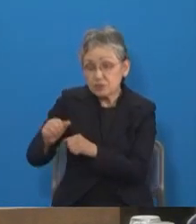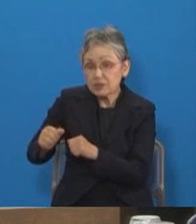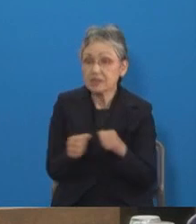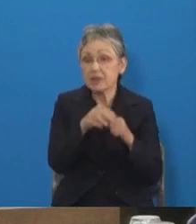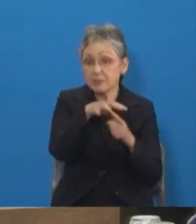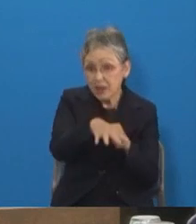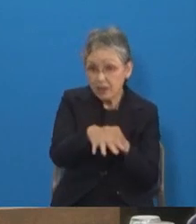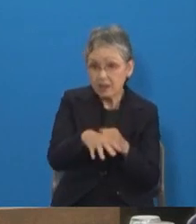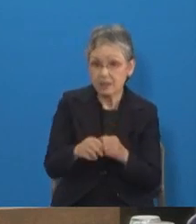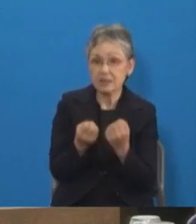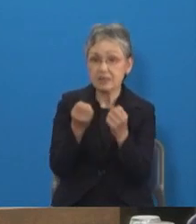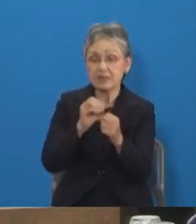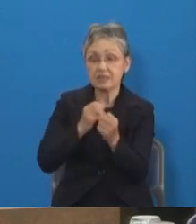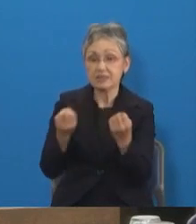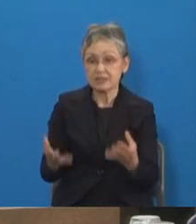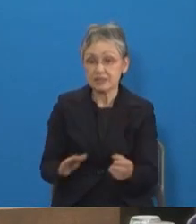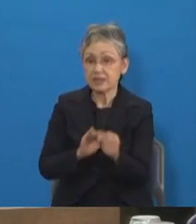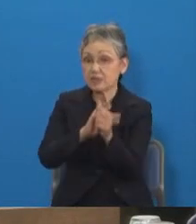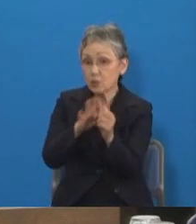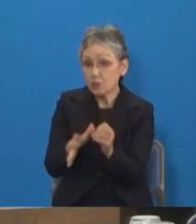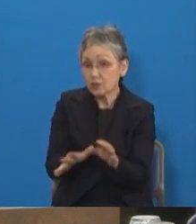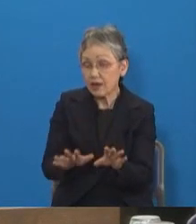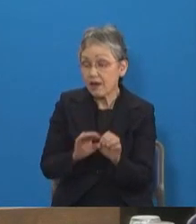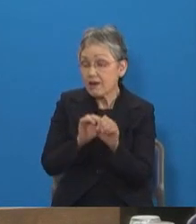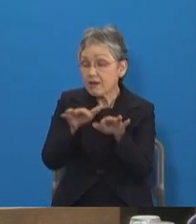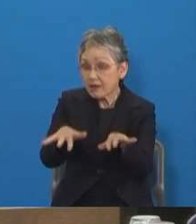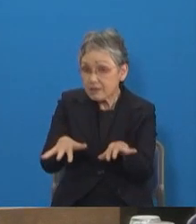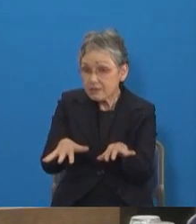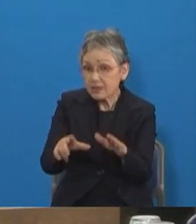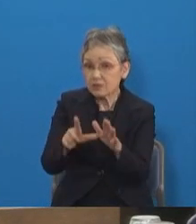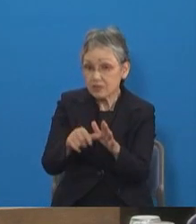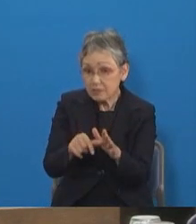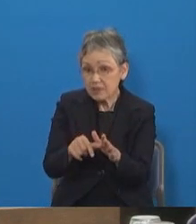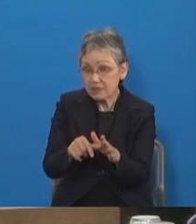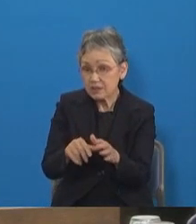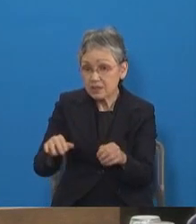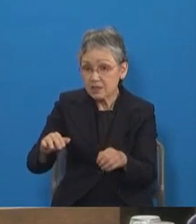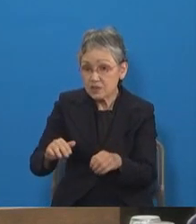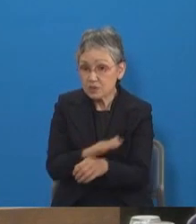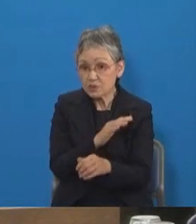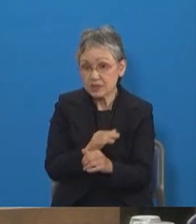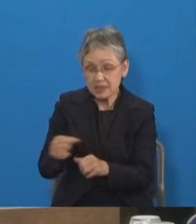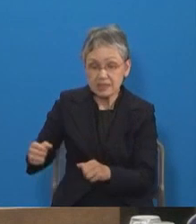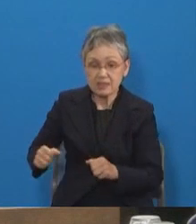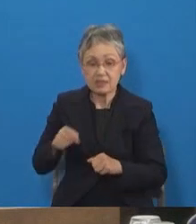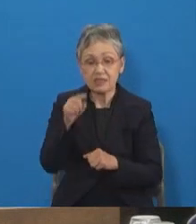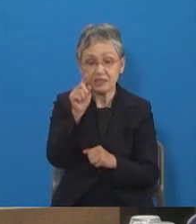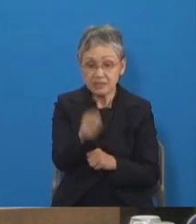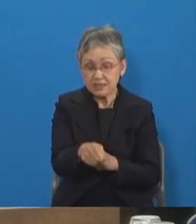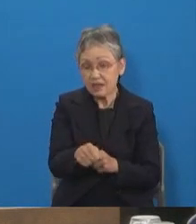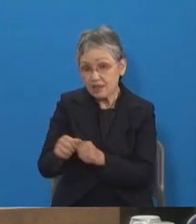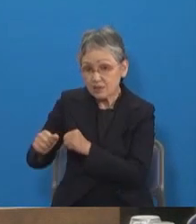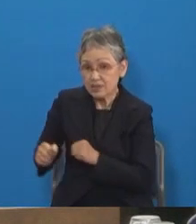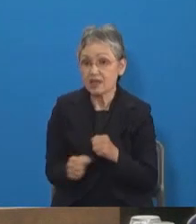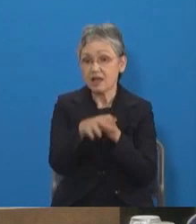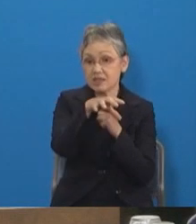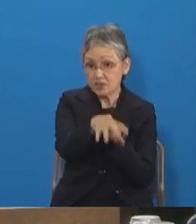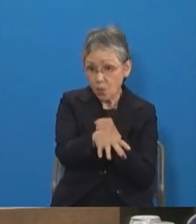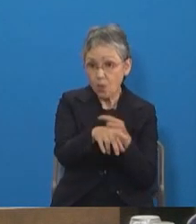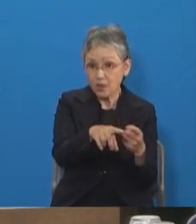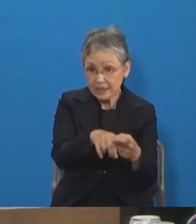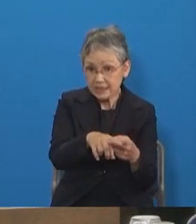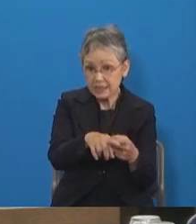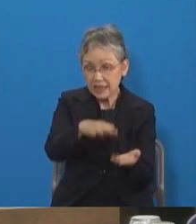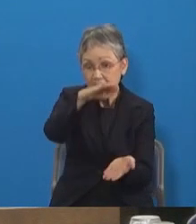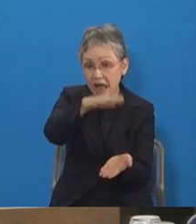感染症への対応についていち早く取水機の前に指定の避難所や緊急避難場所にアルコール